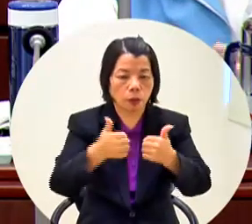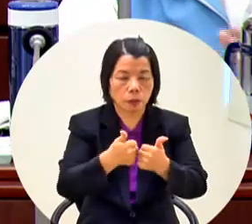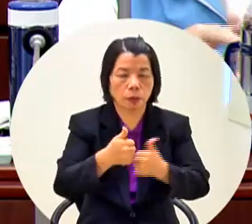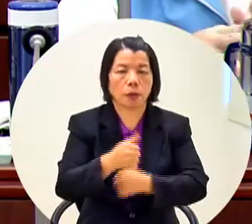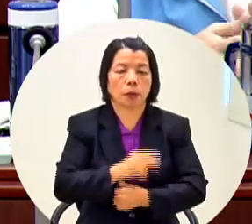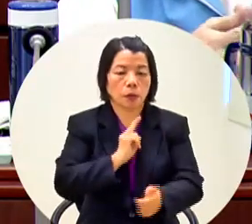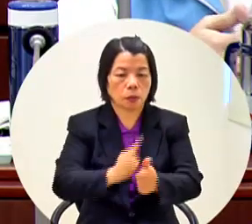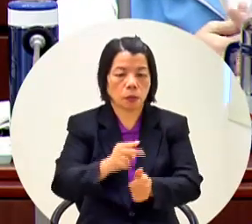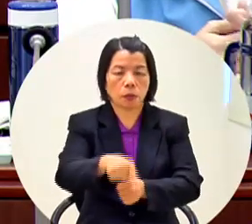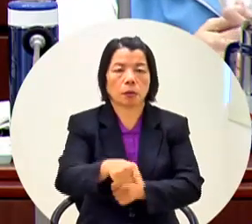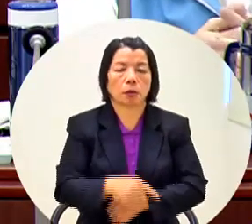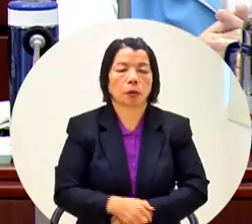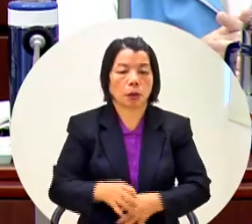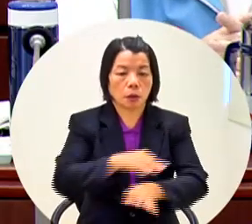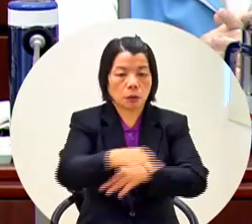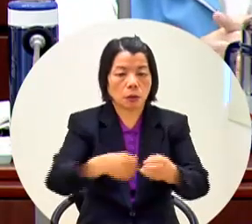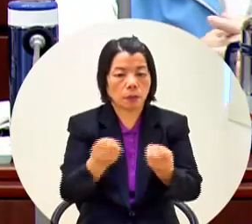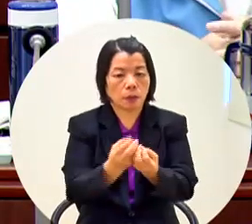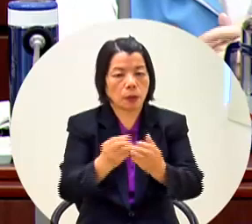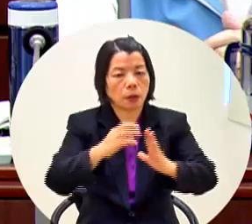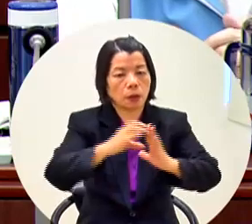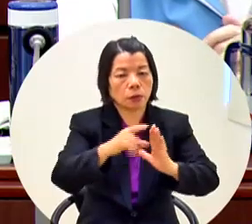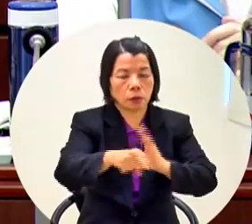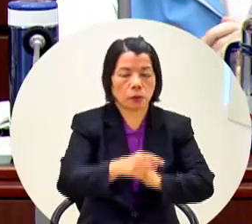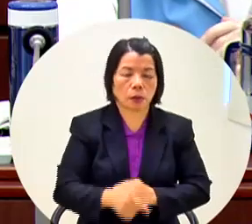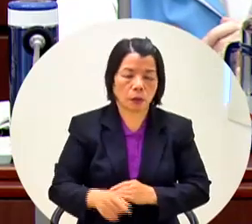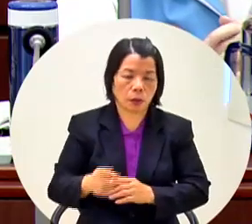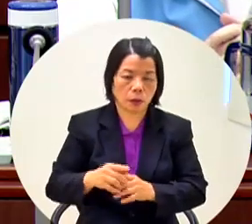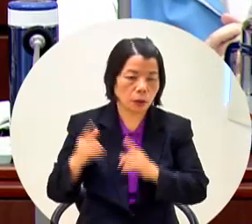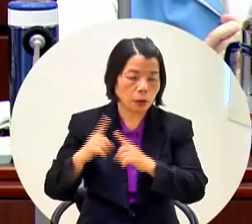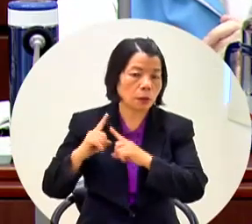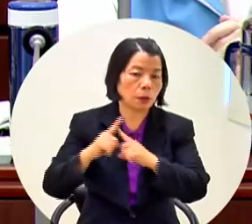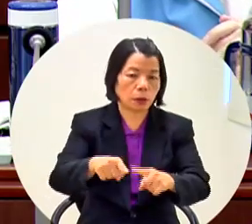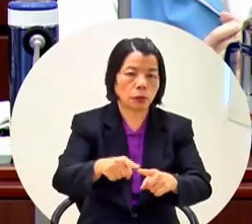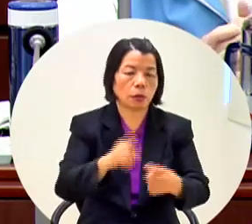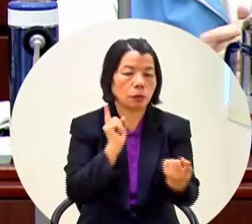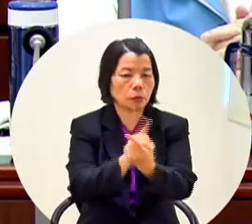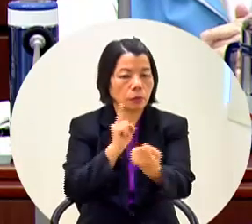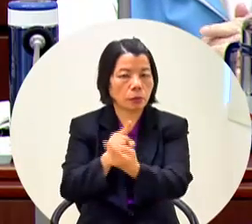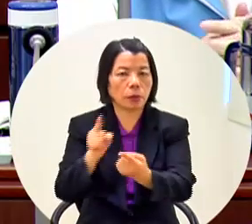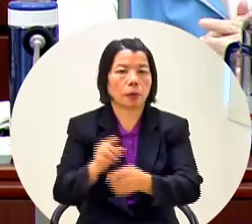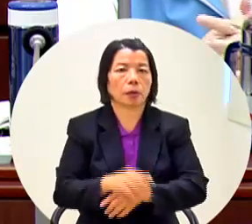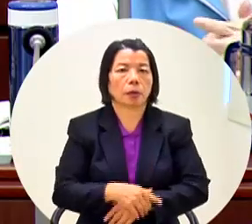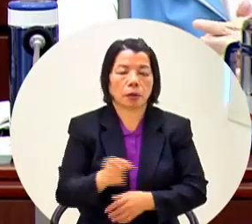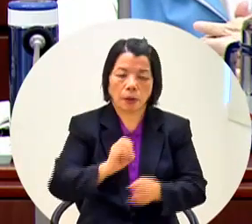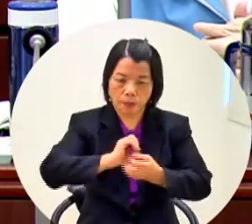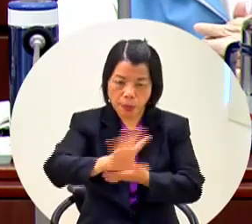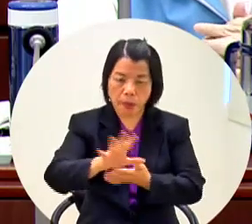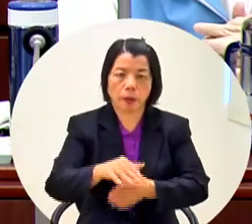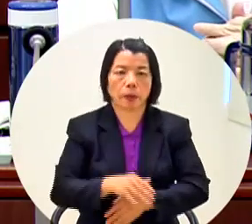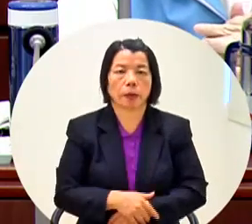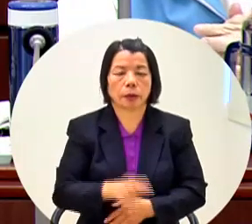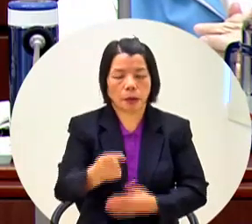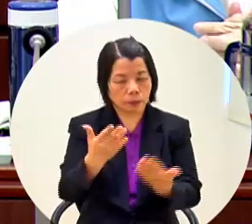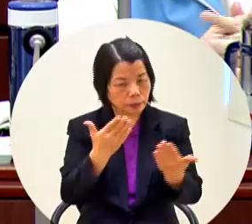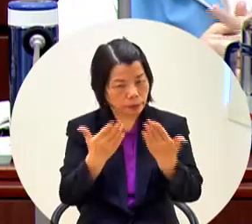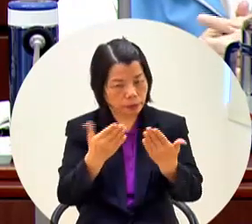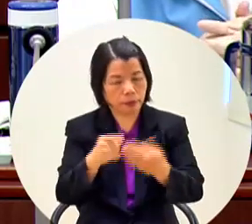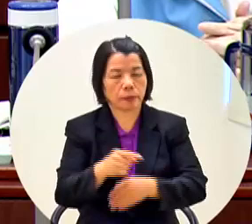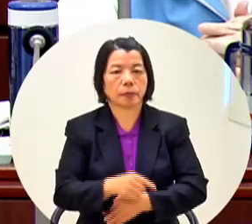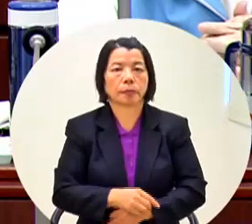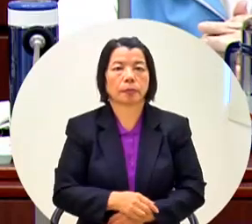发局直接到茂林、桃园、纳马夏，直接面对面跟你的主人报告，这样子会比较清楚。这是第一